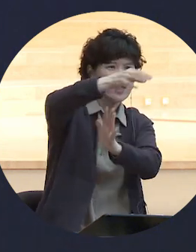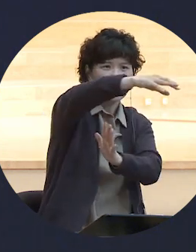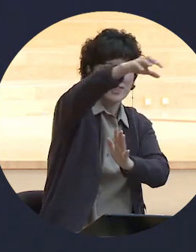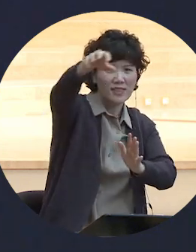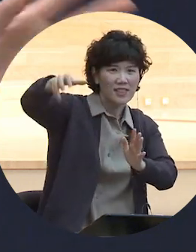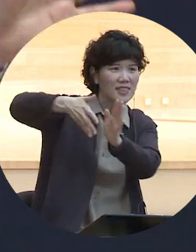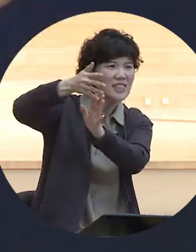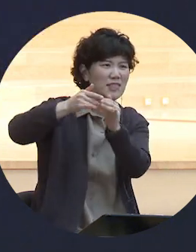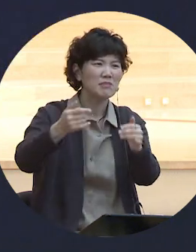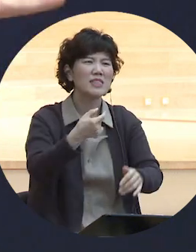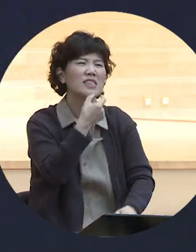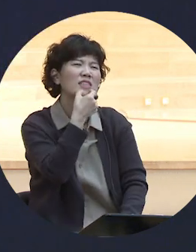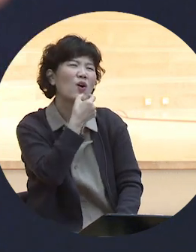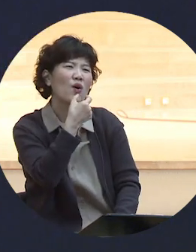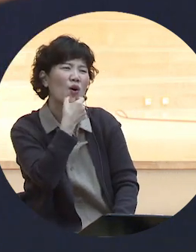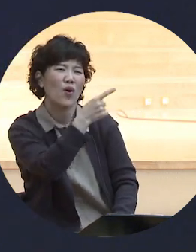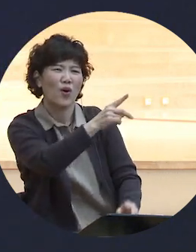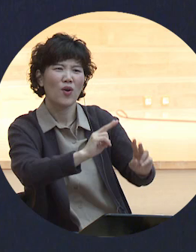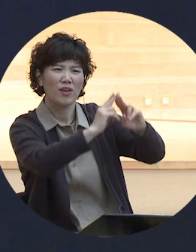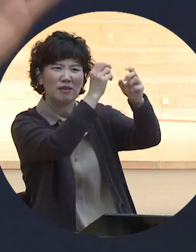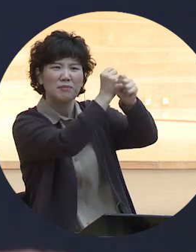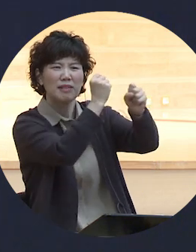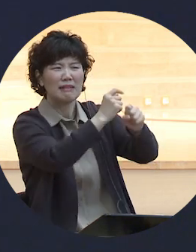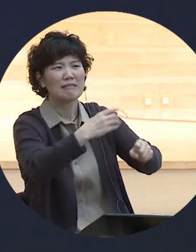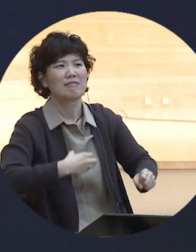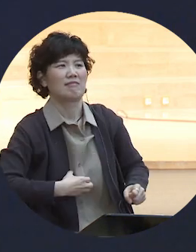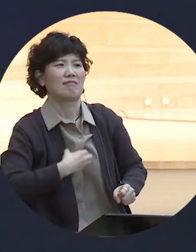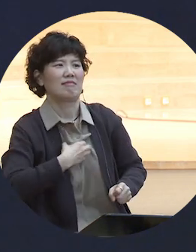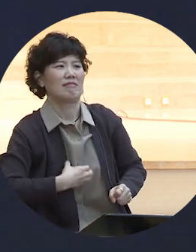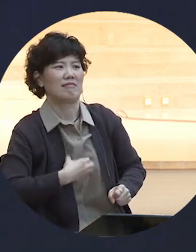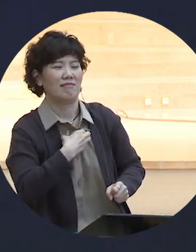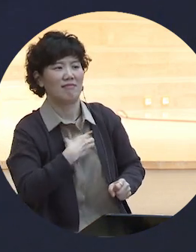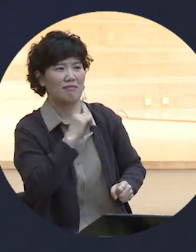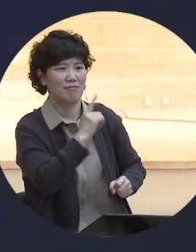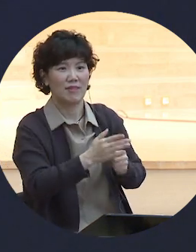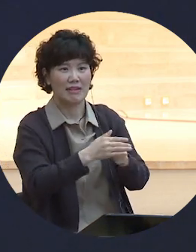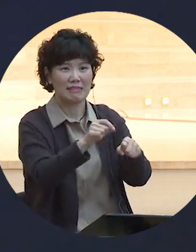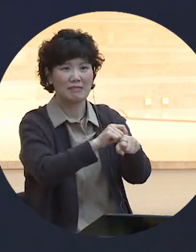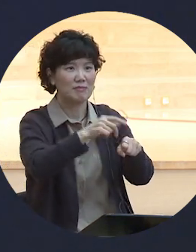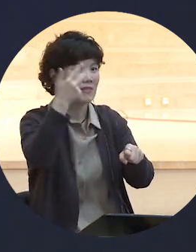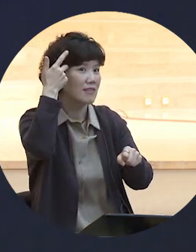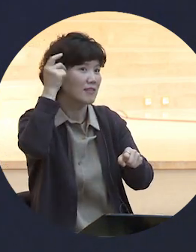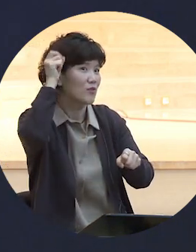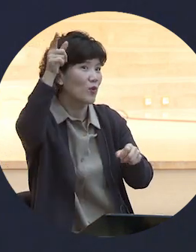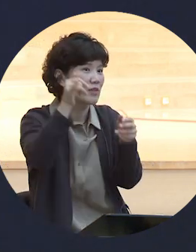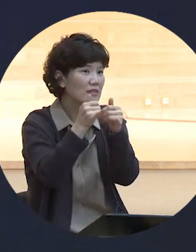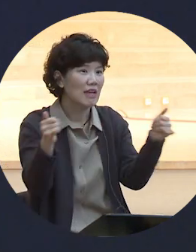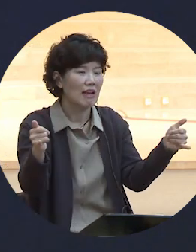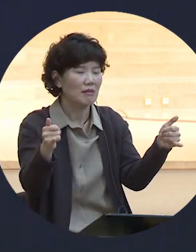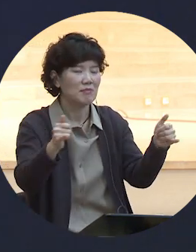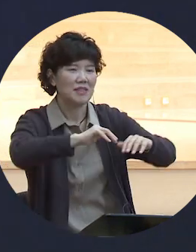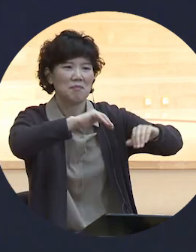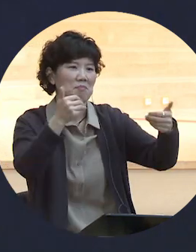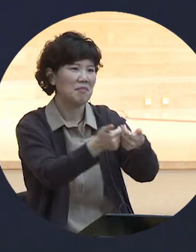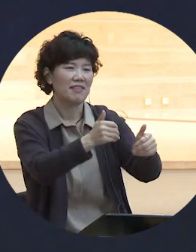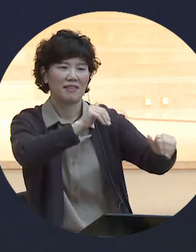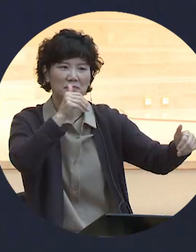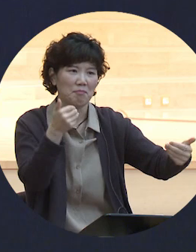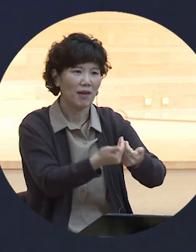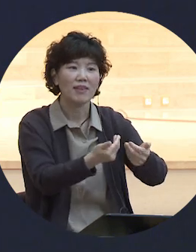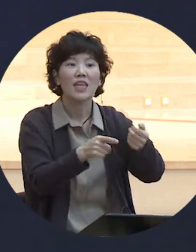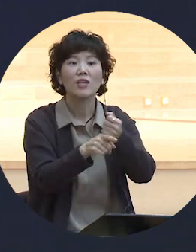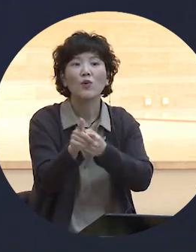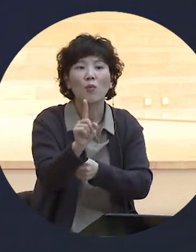시민들이 싫어하는 거예요. 너무 흉물스럽다고. 특별히 지식인들이 아주 격렬하게 반대 이유가